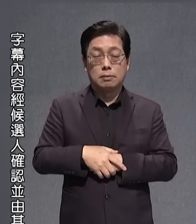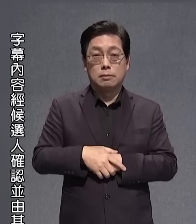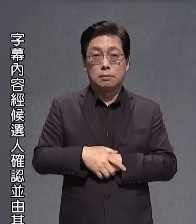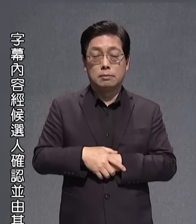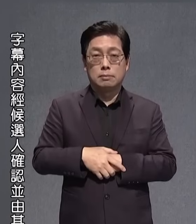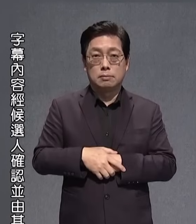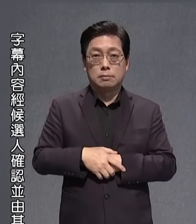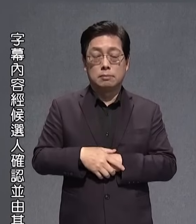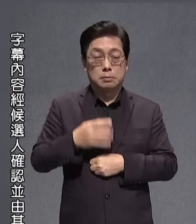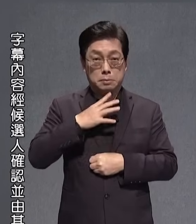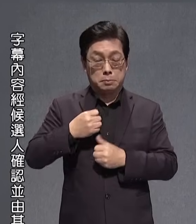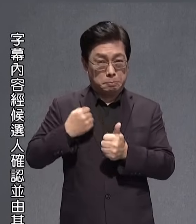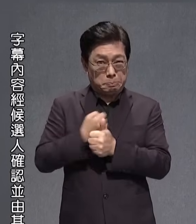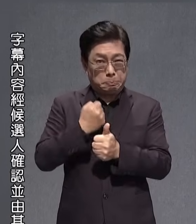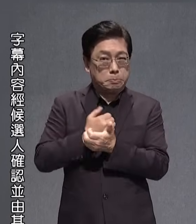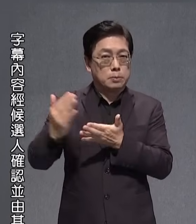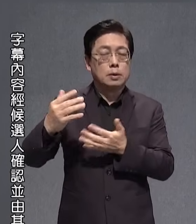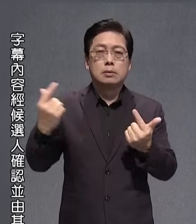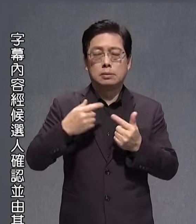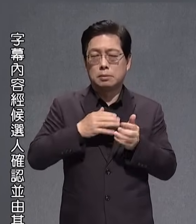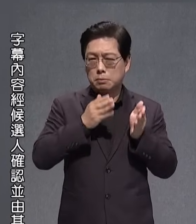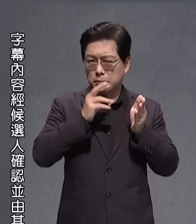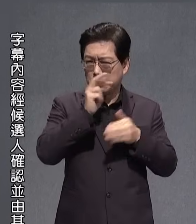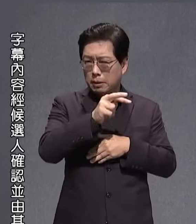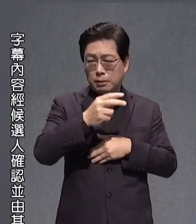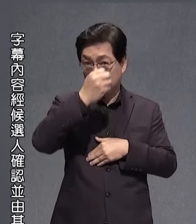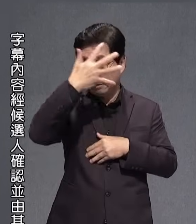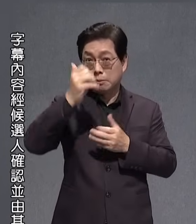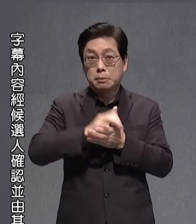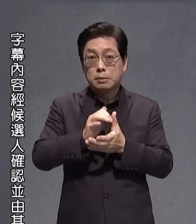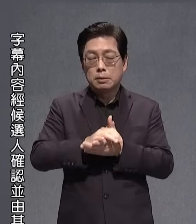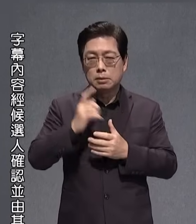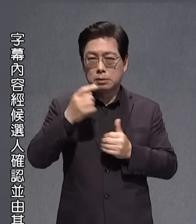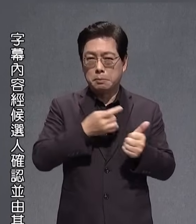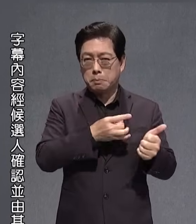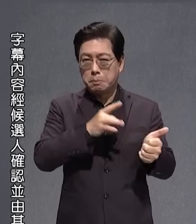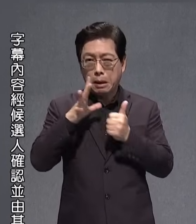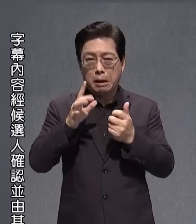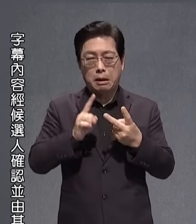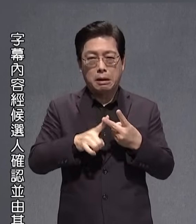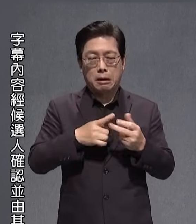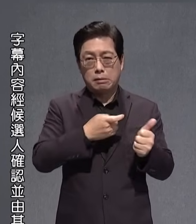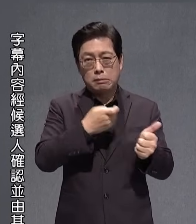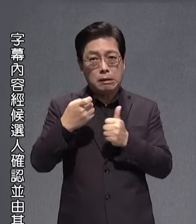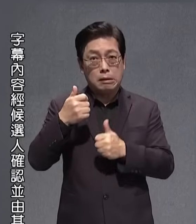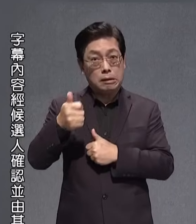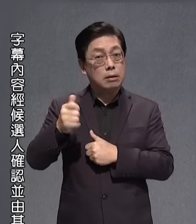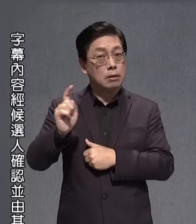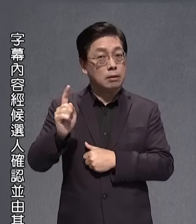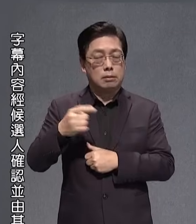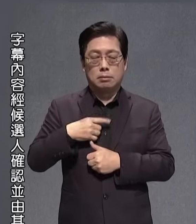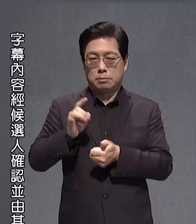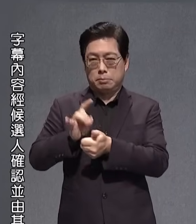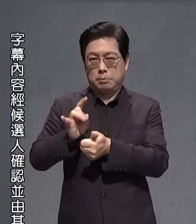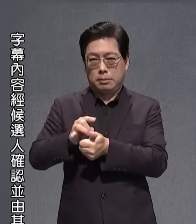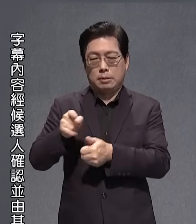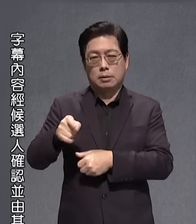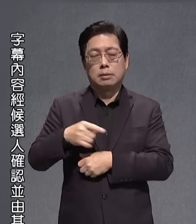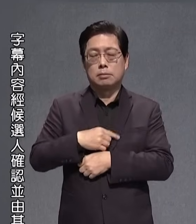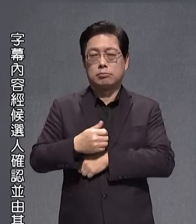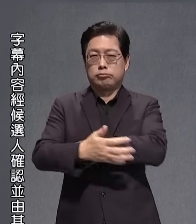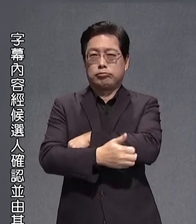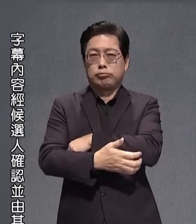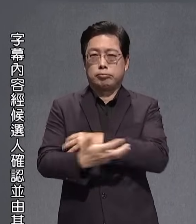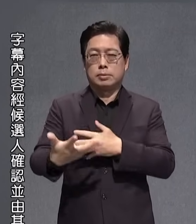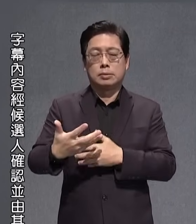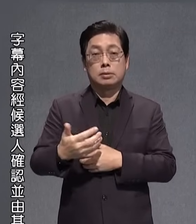分，因为咱即马看到青少年被诱拐、被吸收去做诈骗车手，或是贩毒的